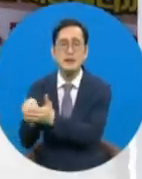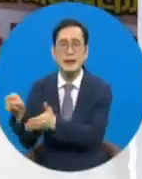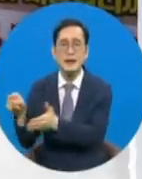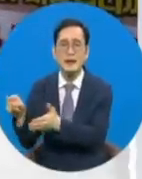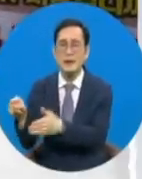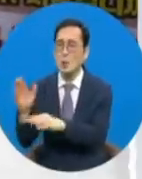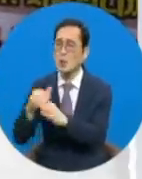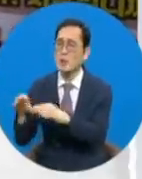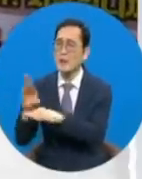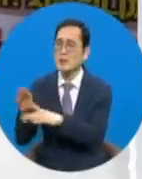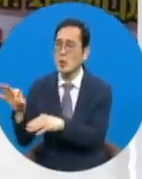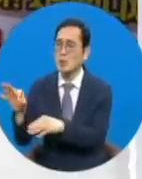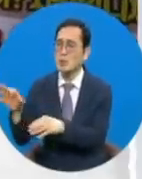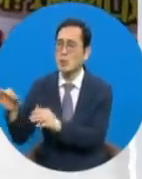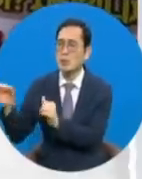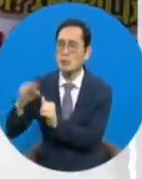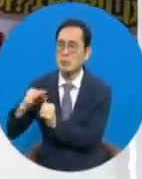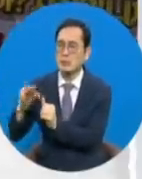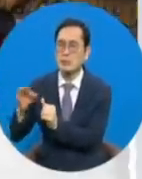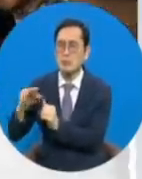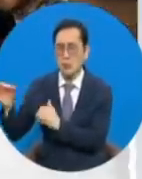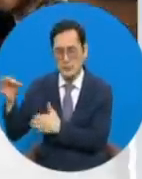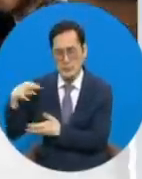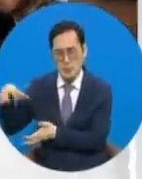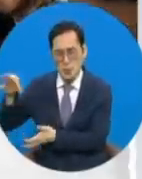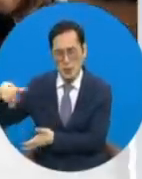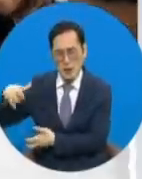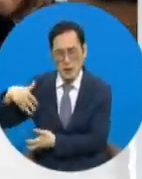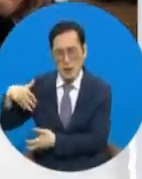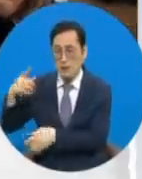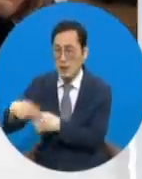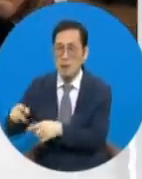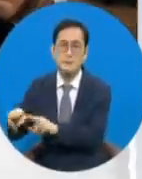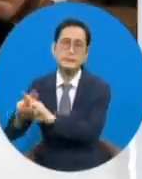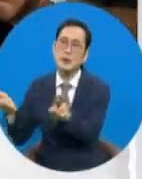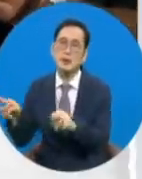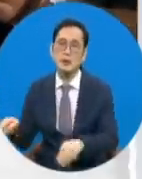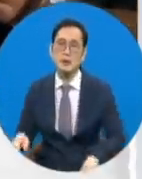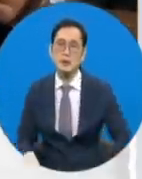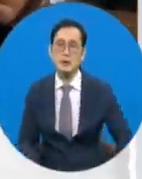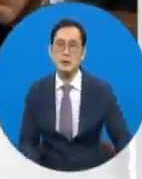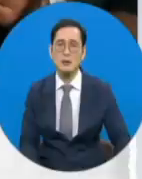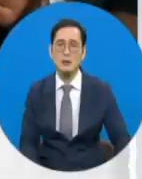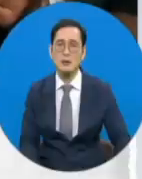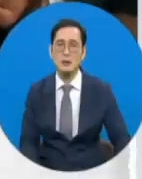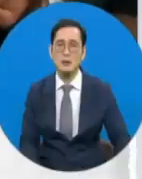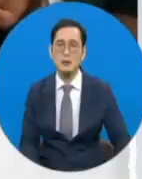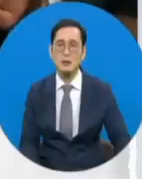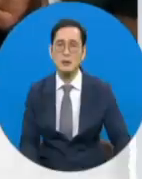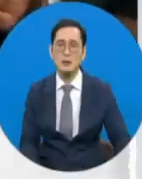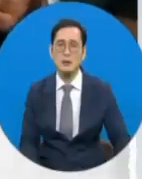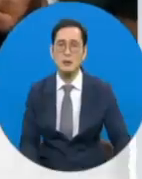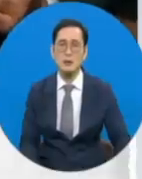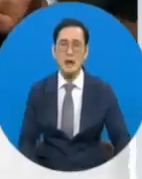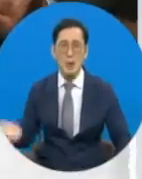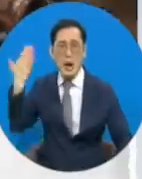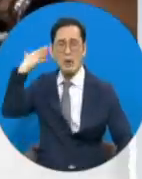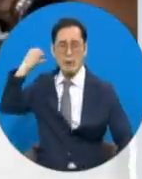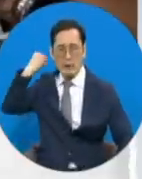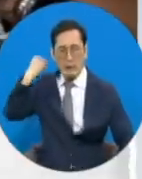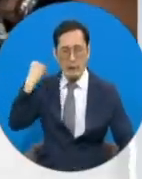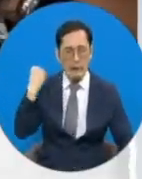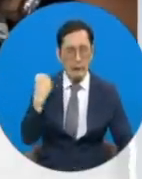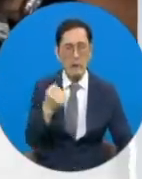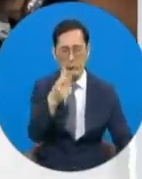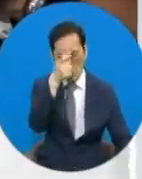세계가 지금 미디어 환경들이 급변하고 있는 상황이기 때문에 과거에 있었던 수신료로 도저히 이어가기가 어렵다고 하는 측면이 있다면 시대적